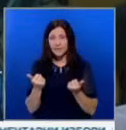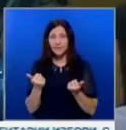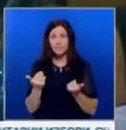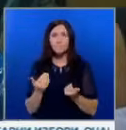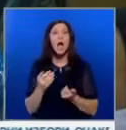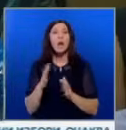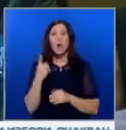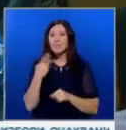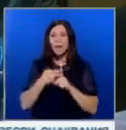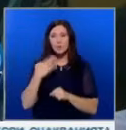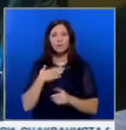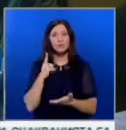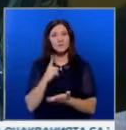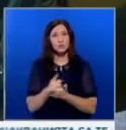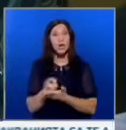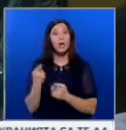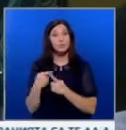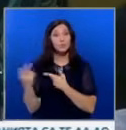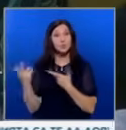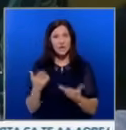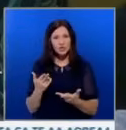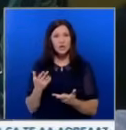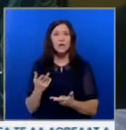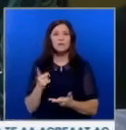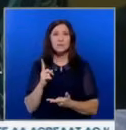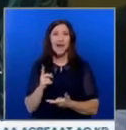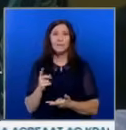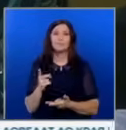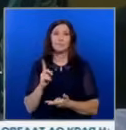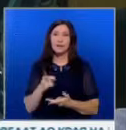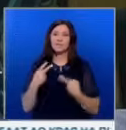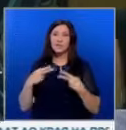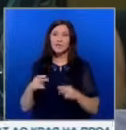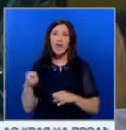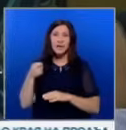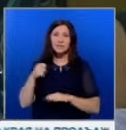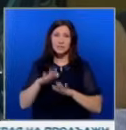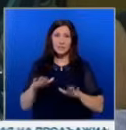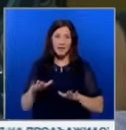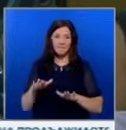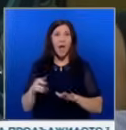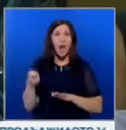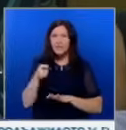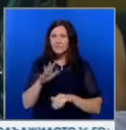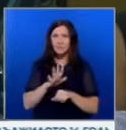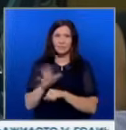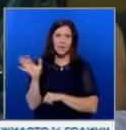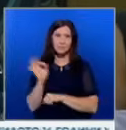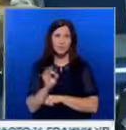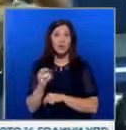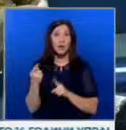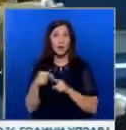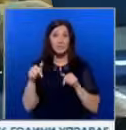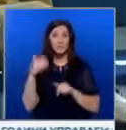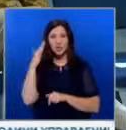Ако една болница има задължение към доставчик, тя дължи лихвата за забава. Лихвата за забава е 15% към днешна